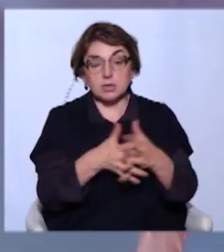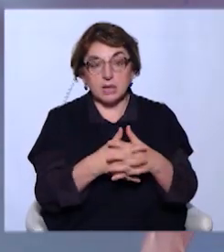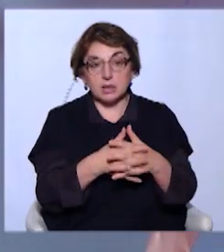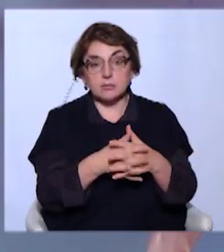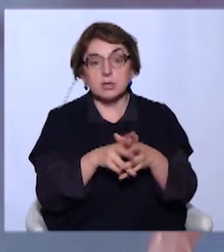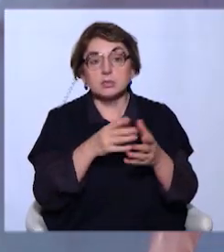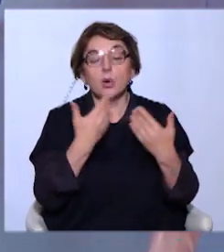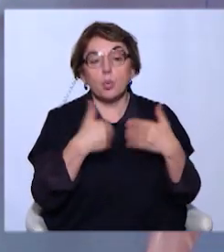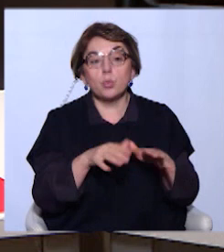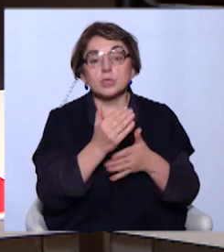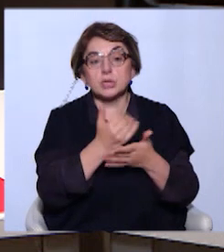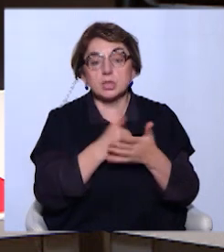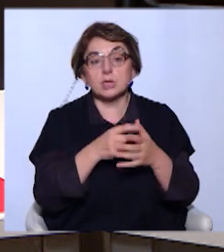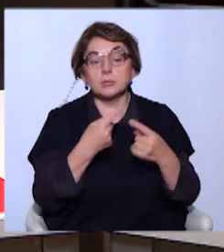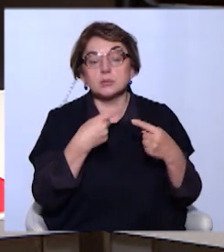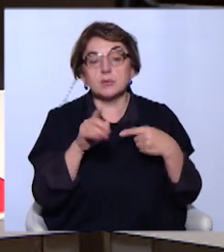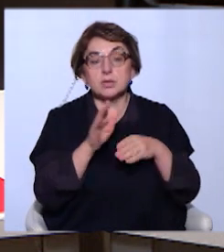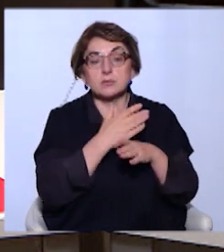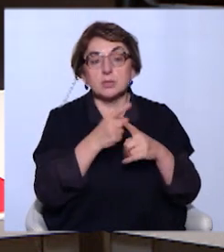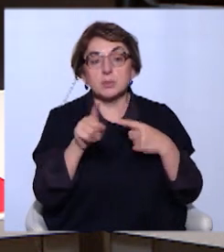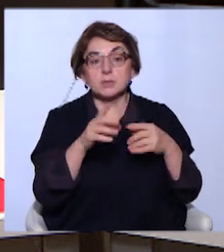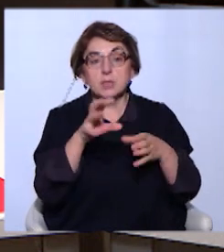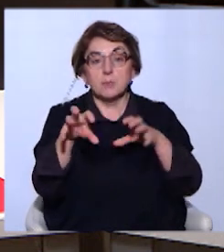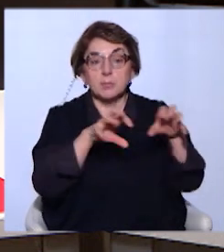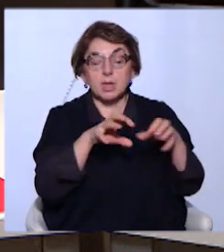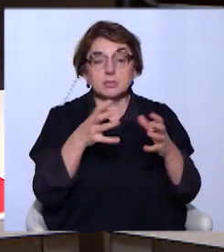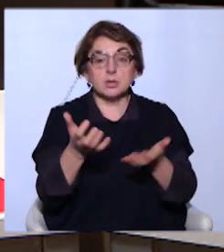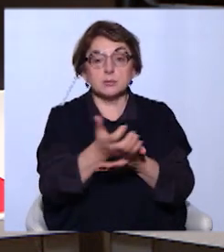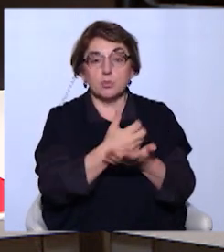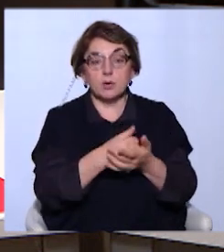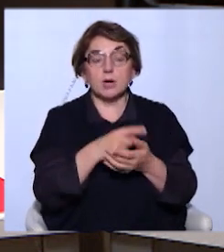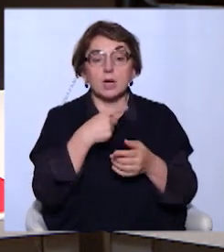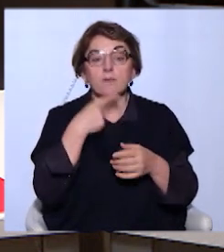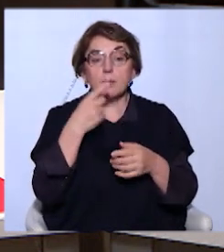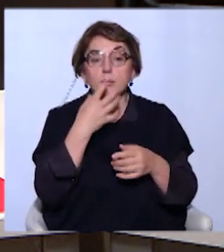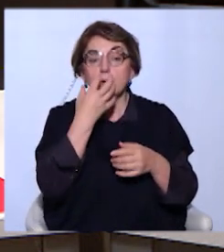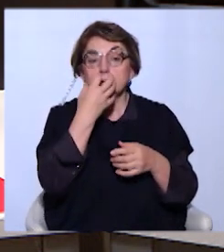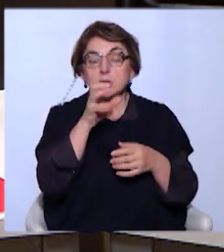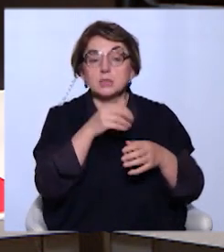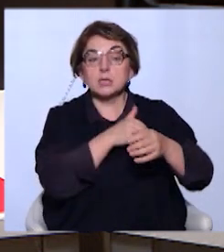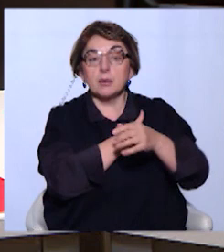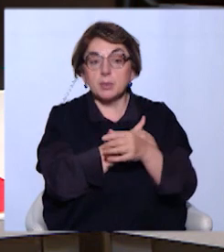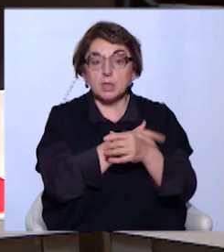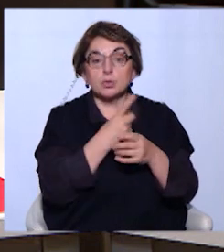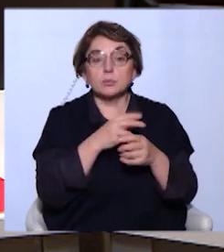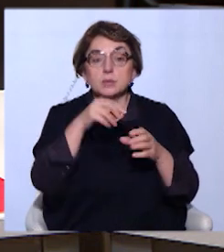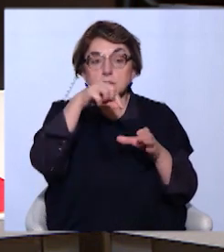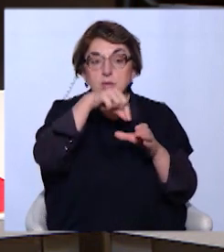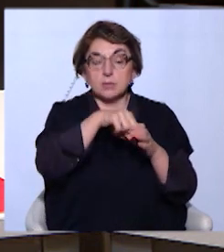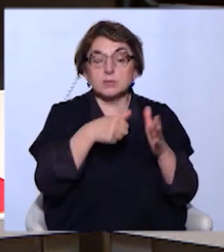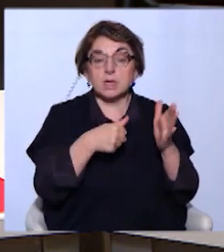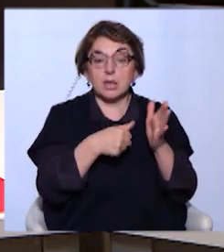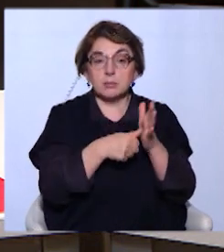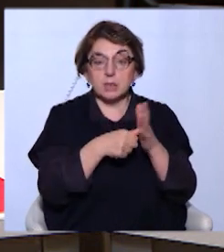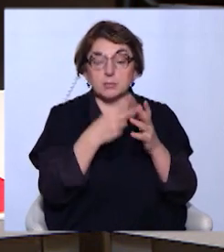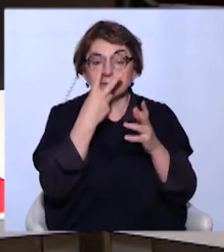ვათბობთ ნარევს, სითხის ნარევს და შემდეგ უკვე ცალკეულ ფრაქციებს ვაგროვებთ. რადგან უკვე ვახსენეთ დუღილის ტემპერატურა, ბუნებრივი აქ